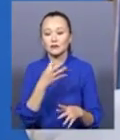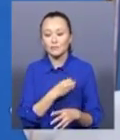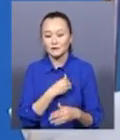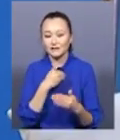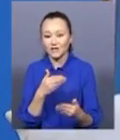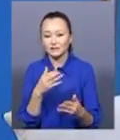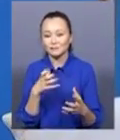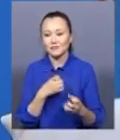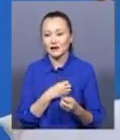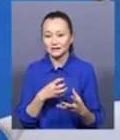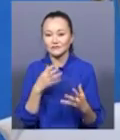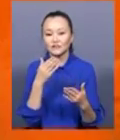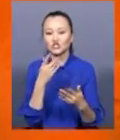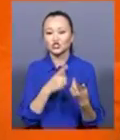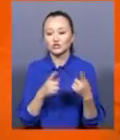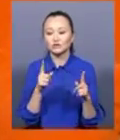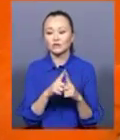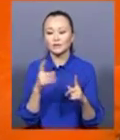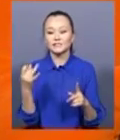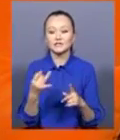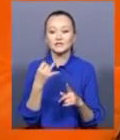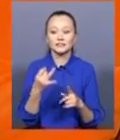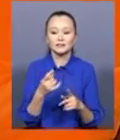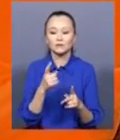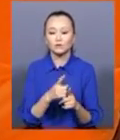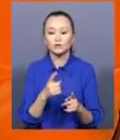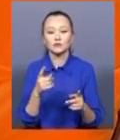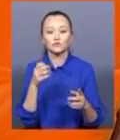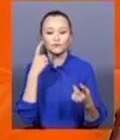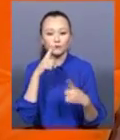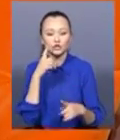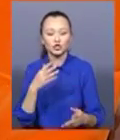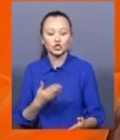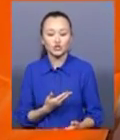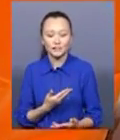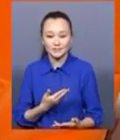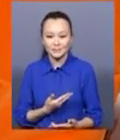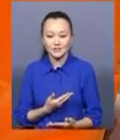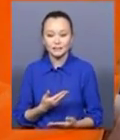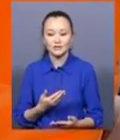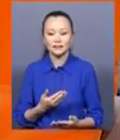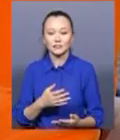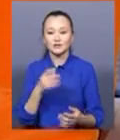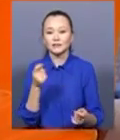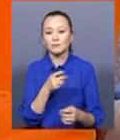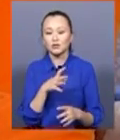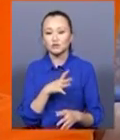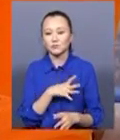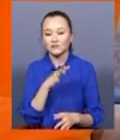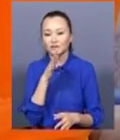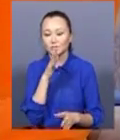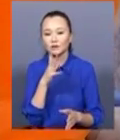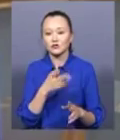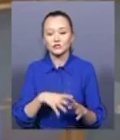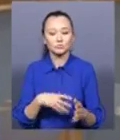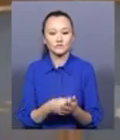Спасибо. Ну и возвращаясь к вашей такой интересной, такой насыщенной творческой жизни, ведь немало же было моментов, которые до сих